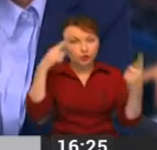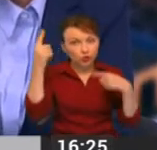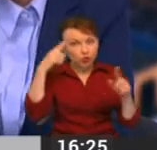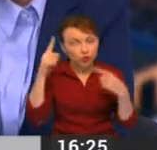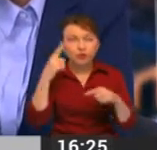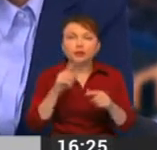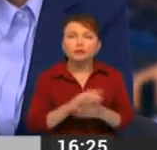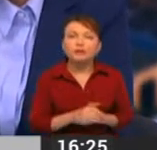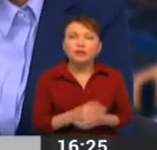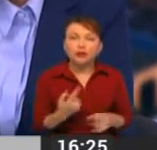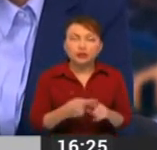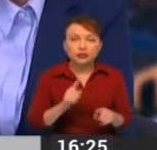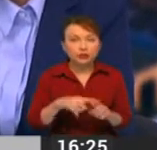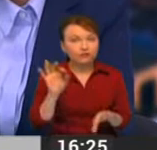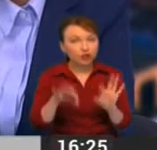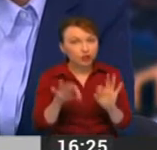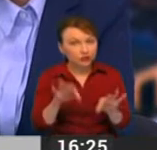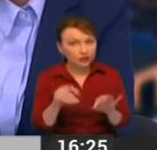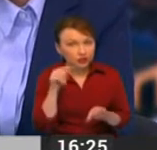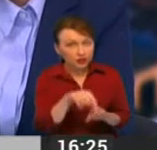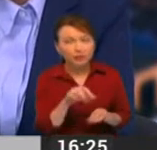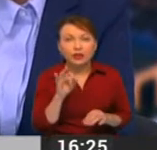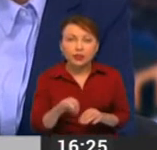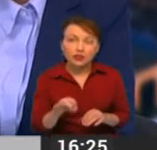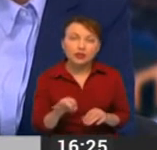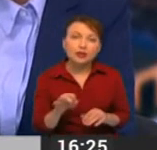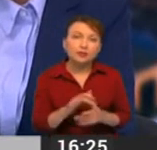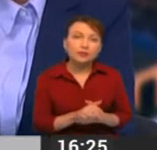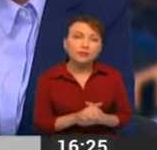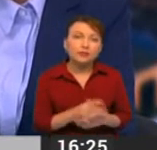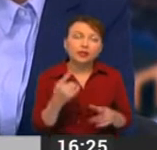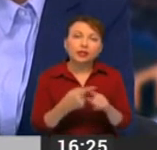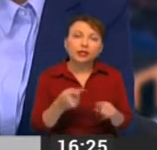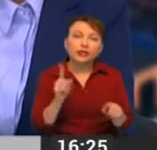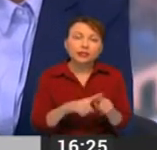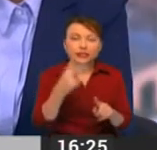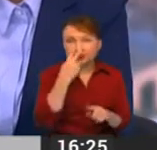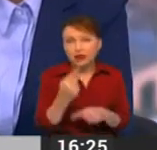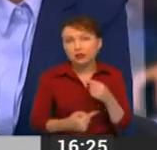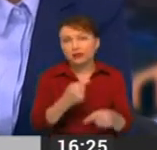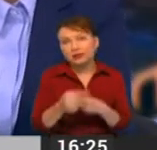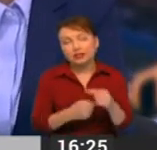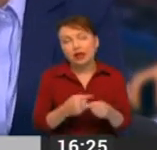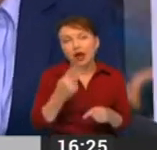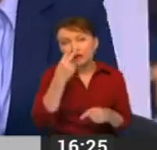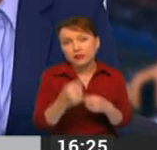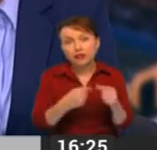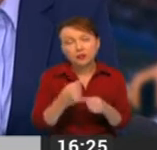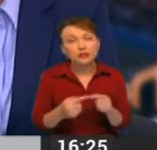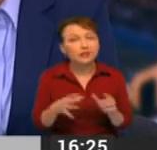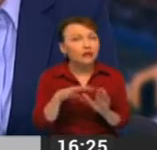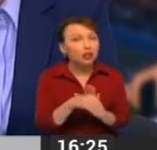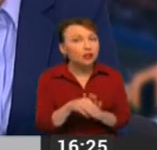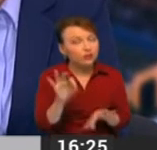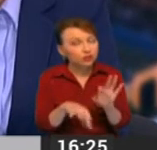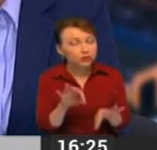без сумніву, це у вишивках, и також ще и ці традиції. А в традиціях це вкладено саме і вишивки,